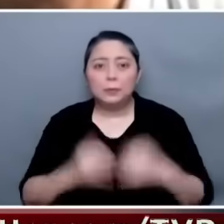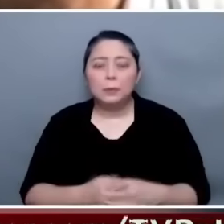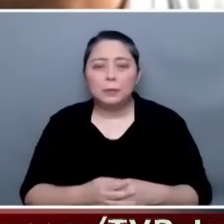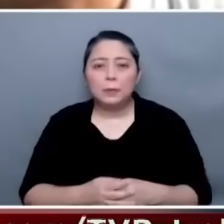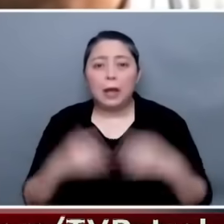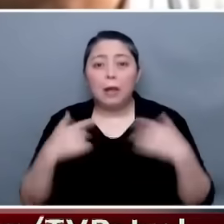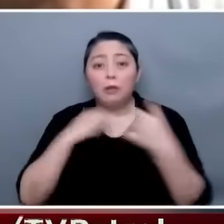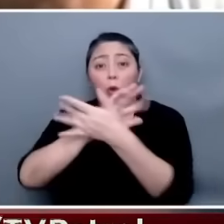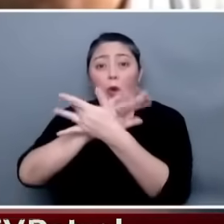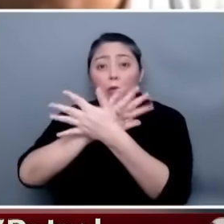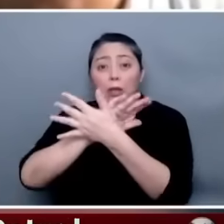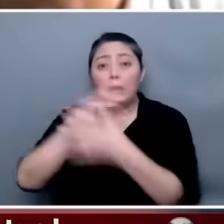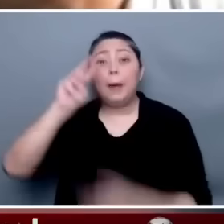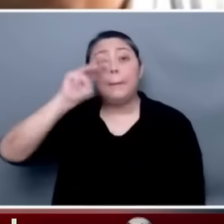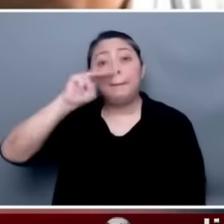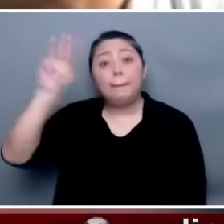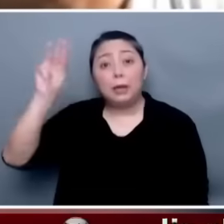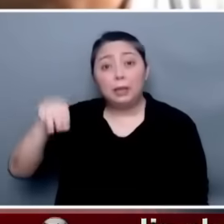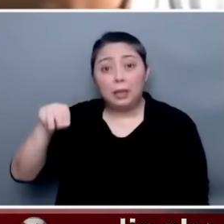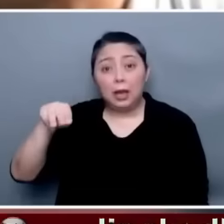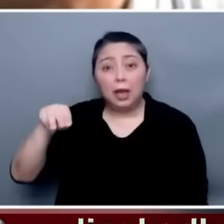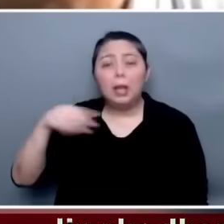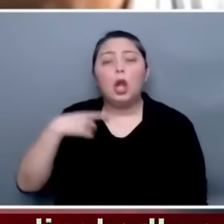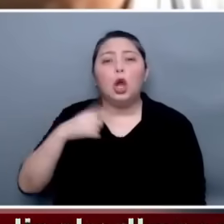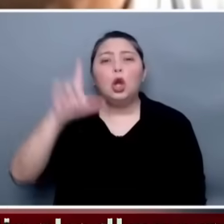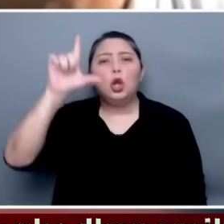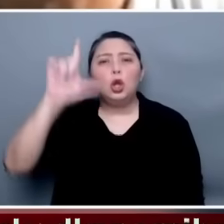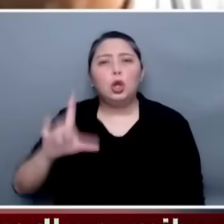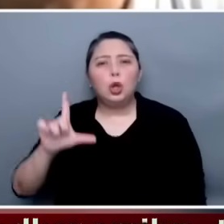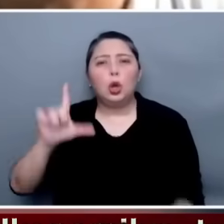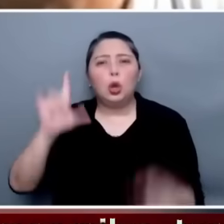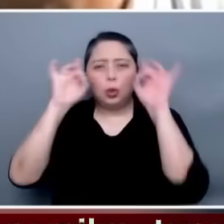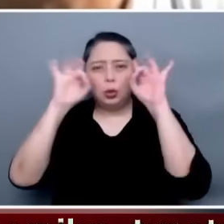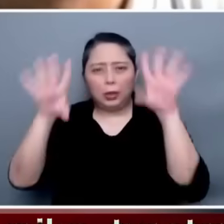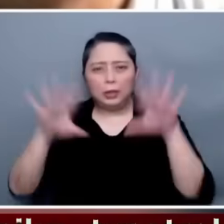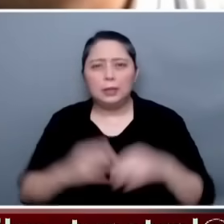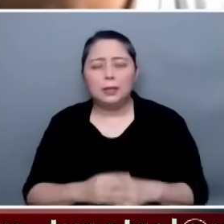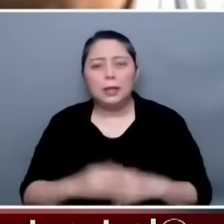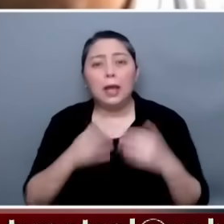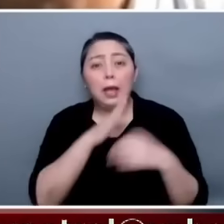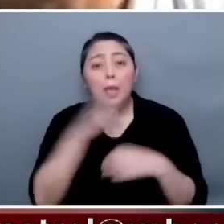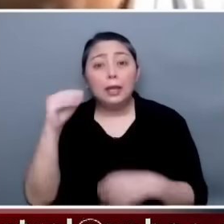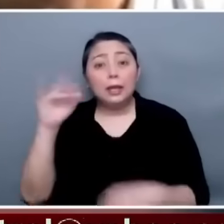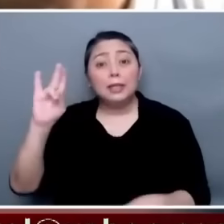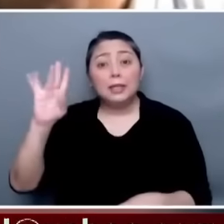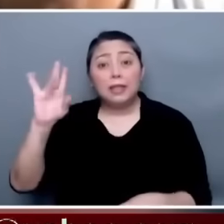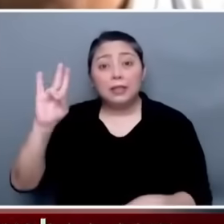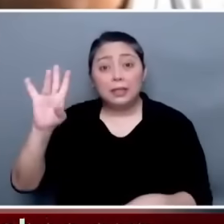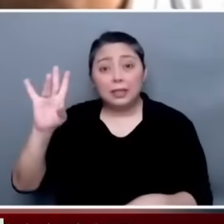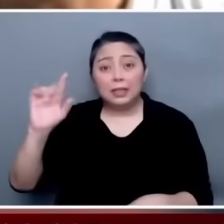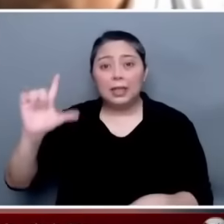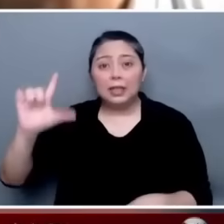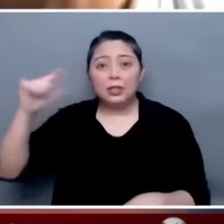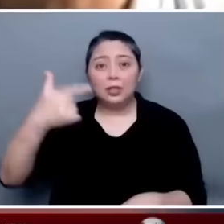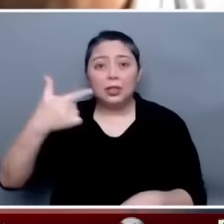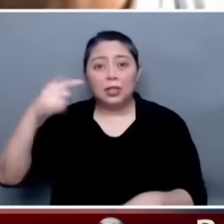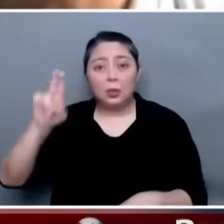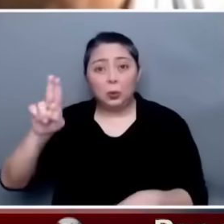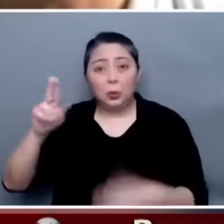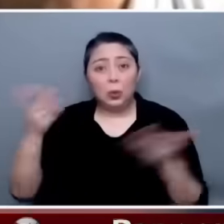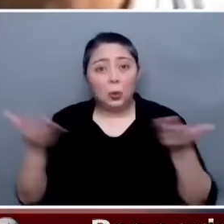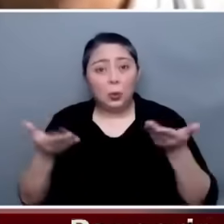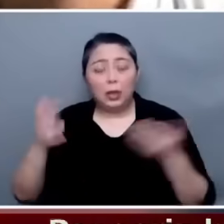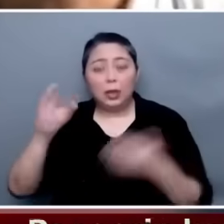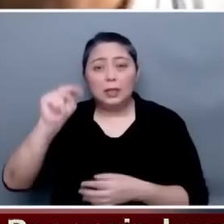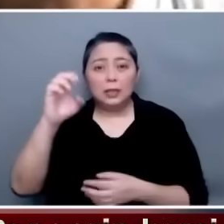risk ang Metro Manila at ang mga, actually, all 17 LGUs based sa aming pag-aaral ay nasa